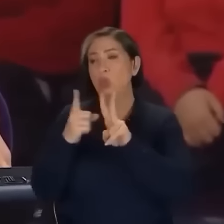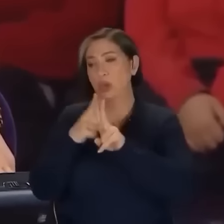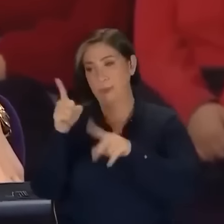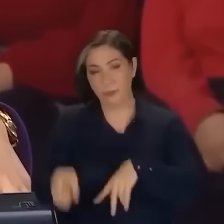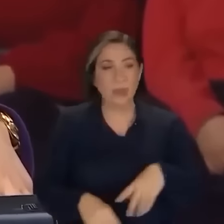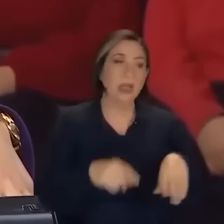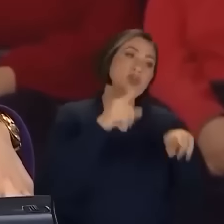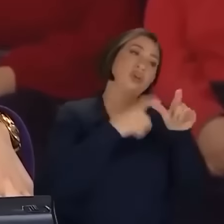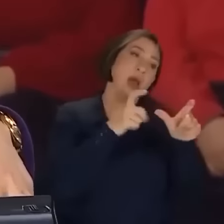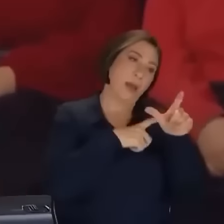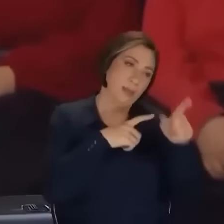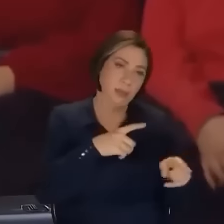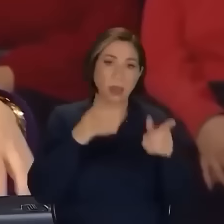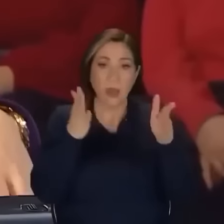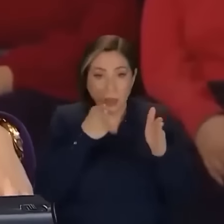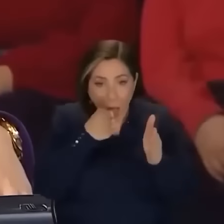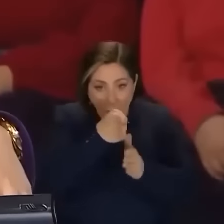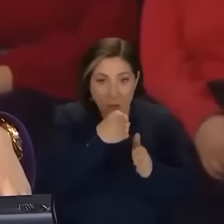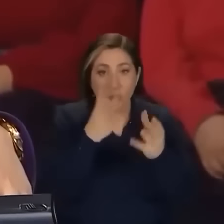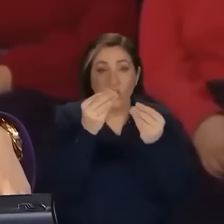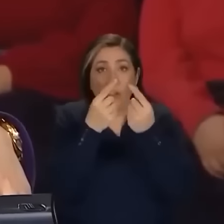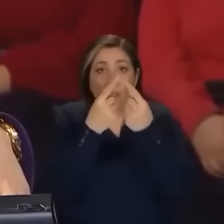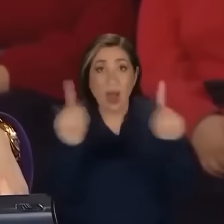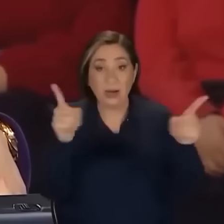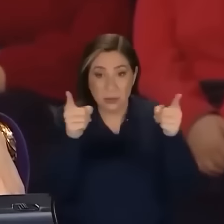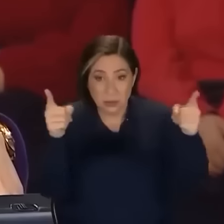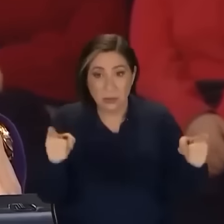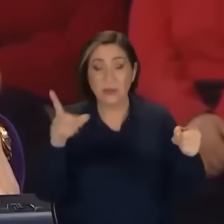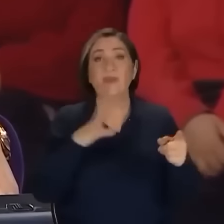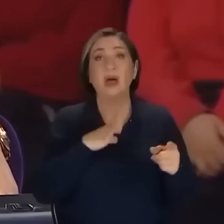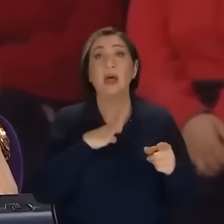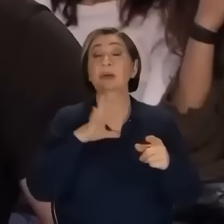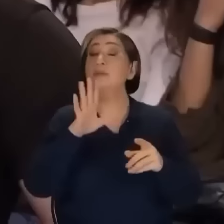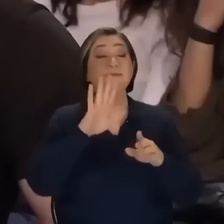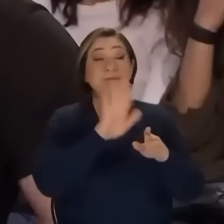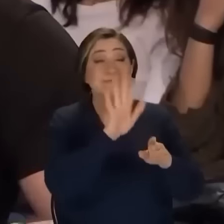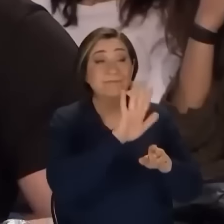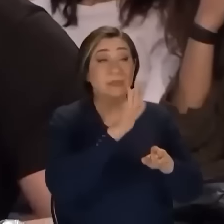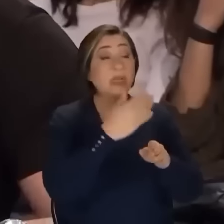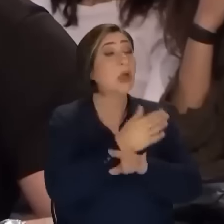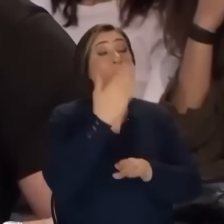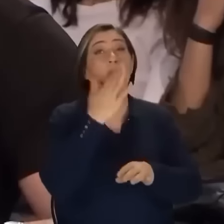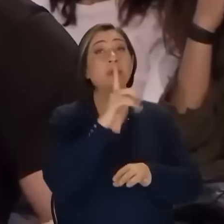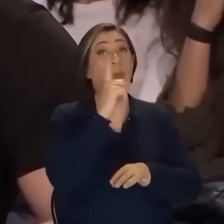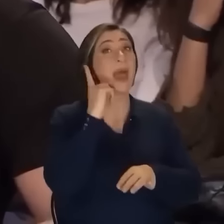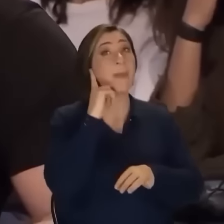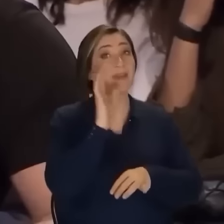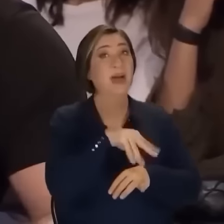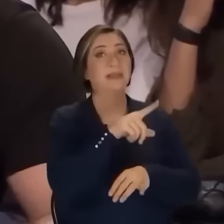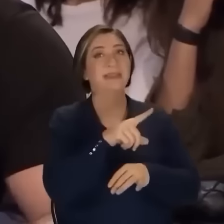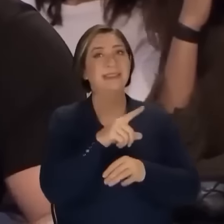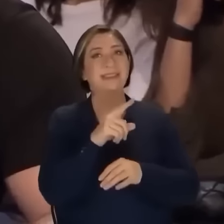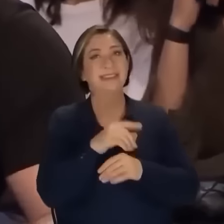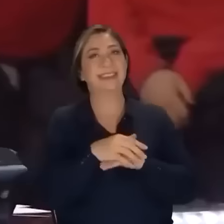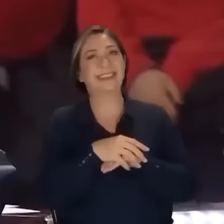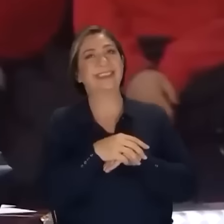Şahan Gökbakar lan arada çok acayip bir mesafe var E hayır aslında hiç yok Biliyor musun sana bir haberim var